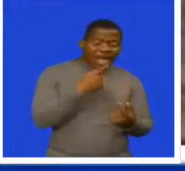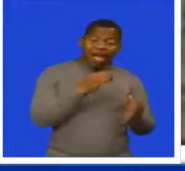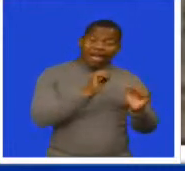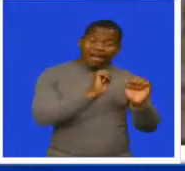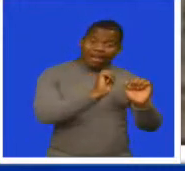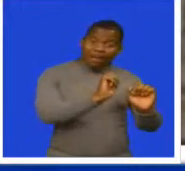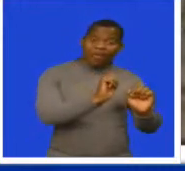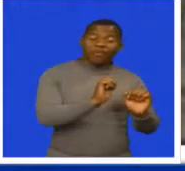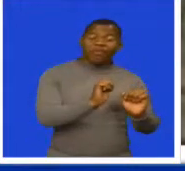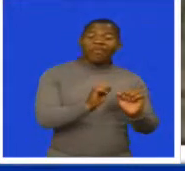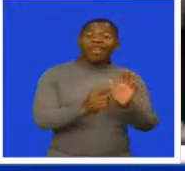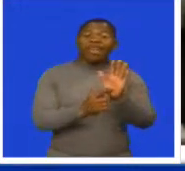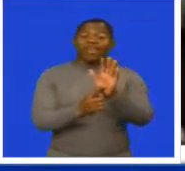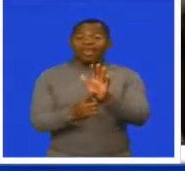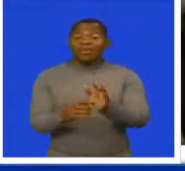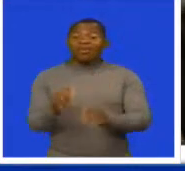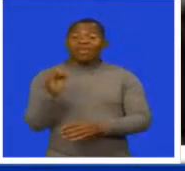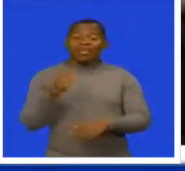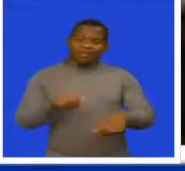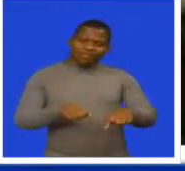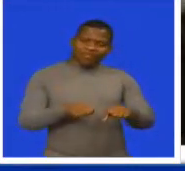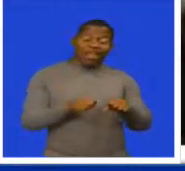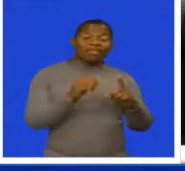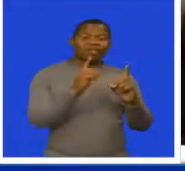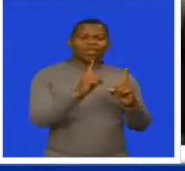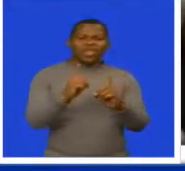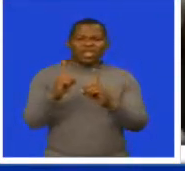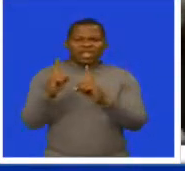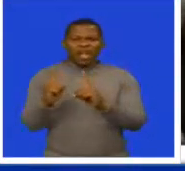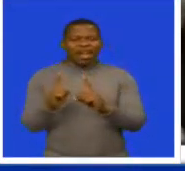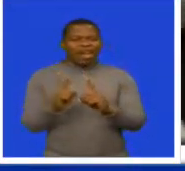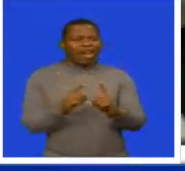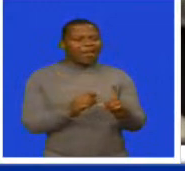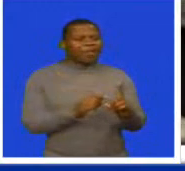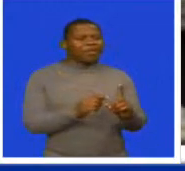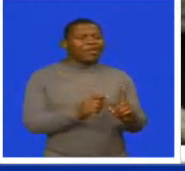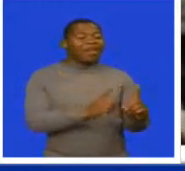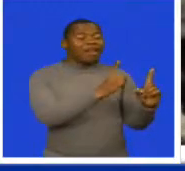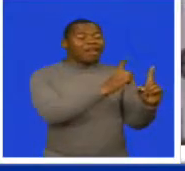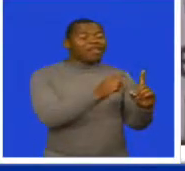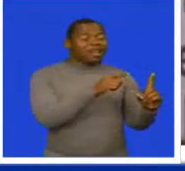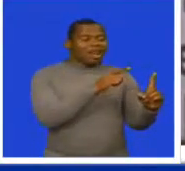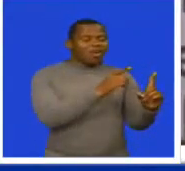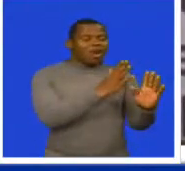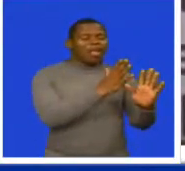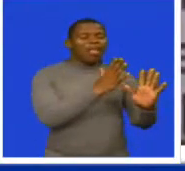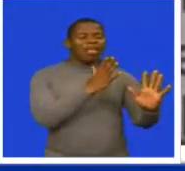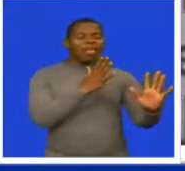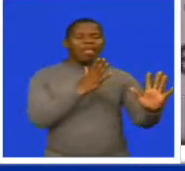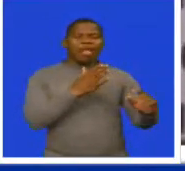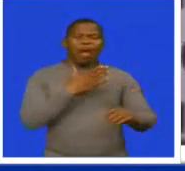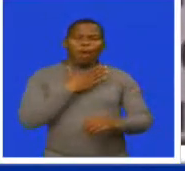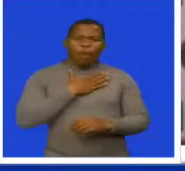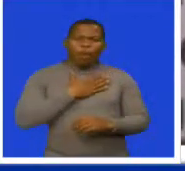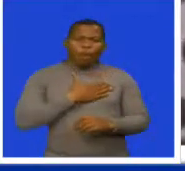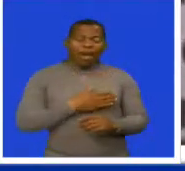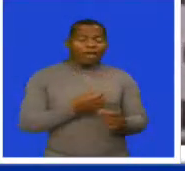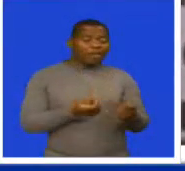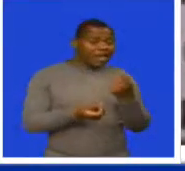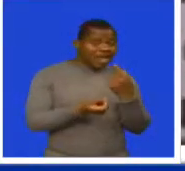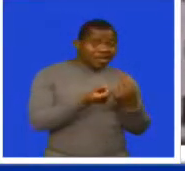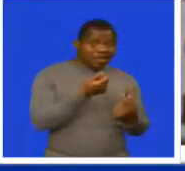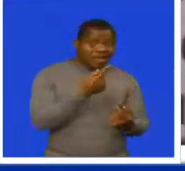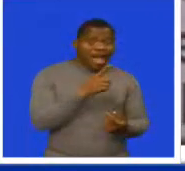line lithe le line kangaka uba ngende kagcina ngabo angaveli nala sikolweni. Kwafika sigaba